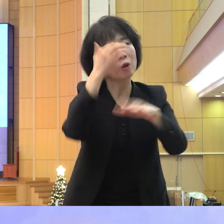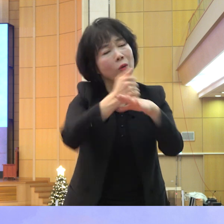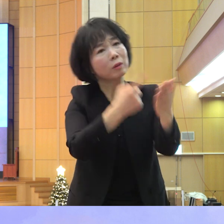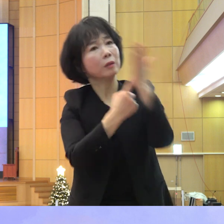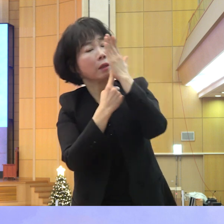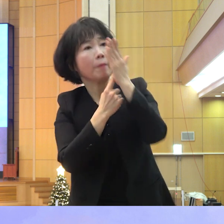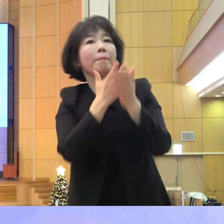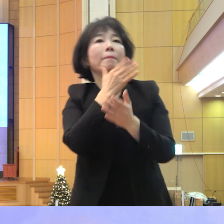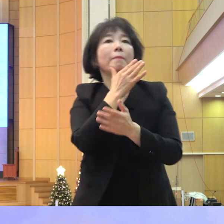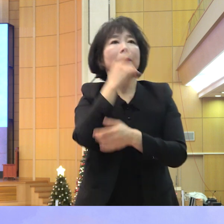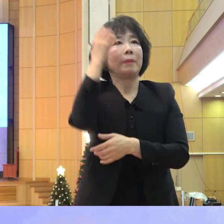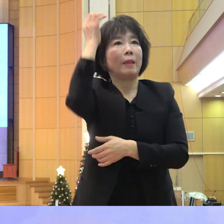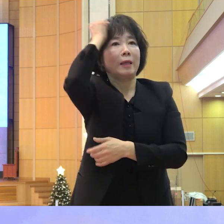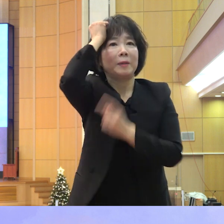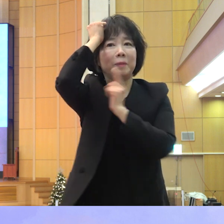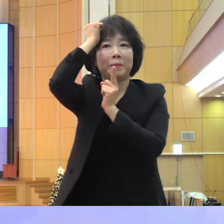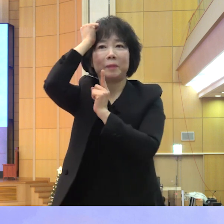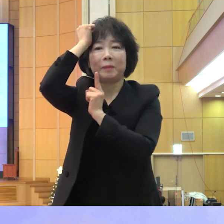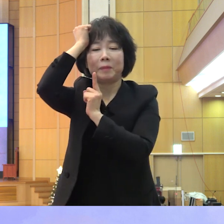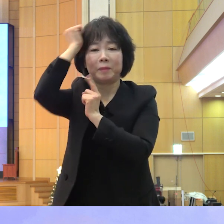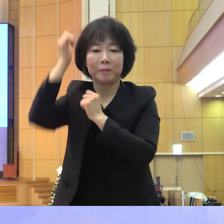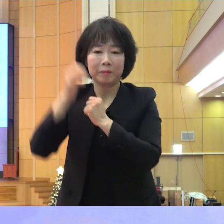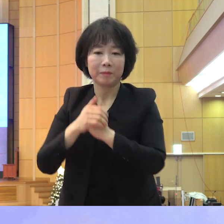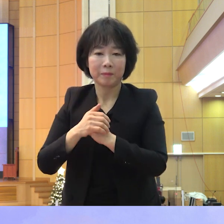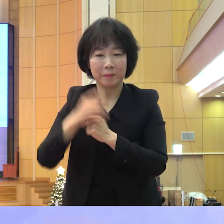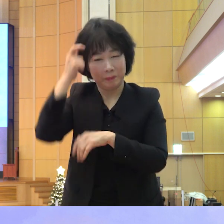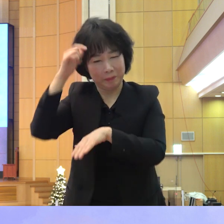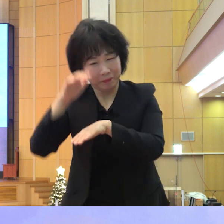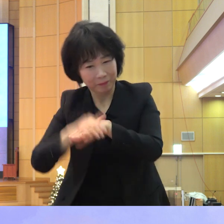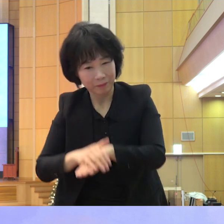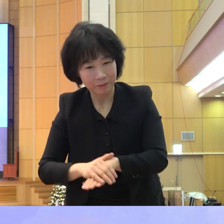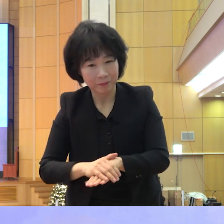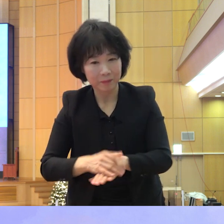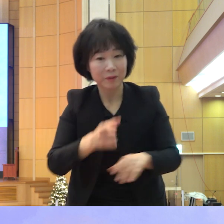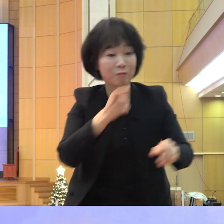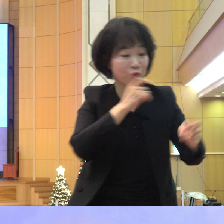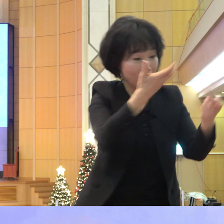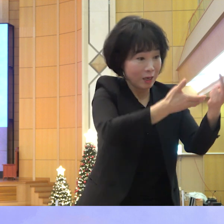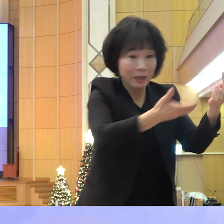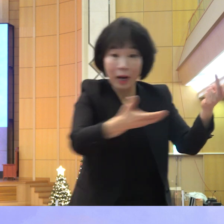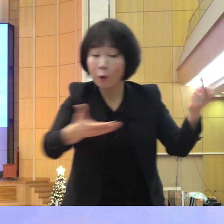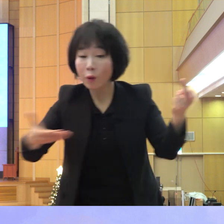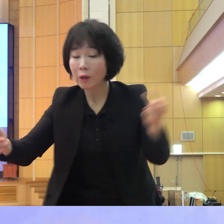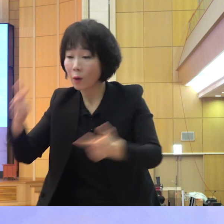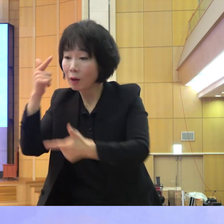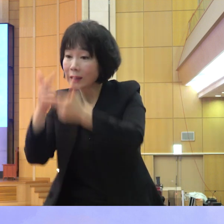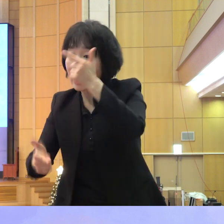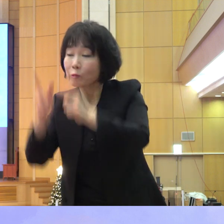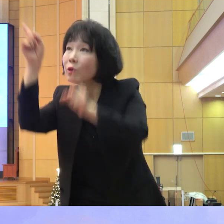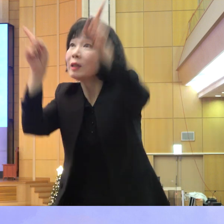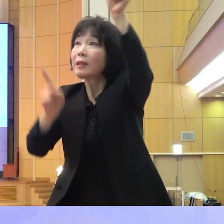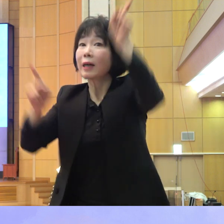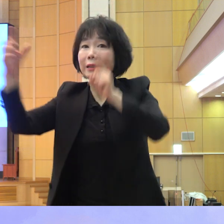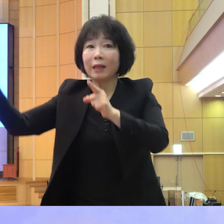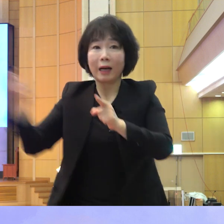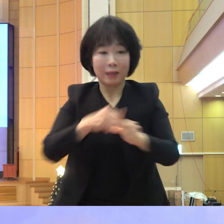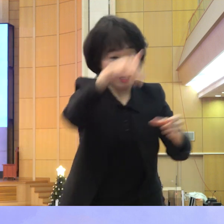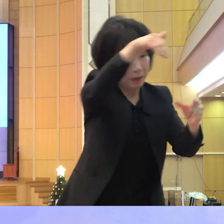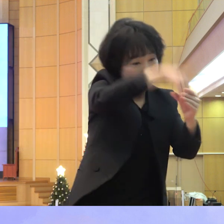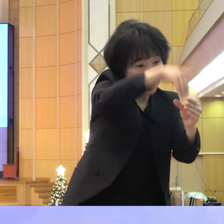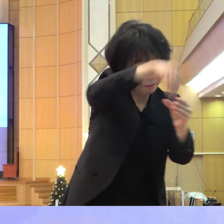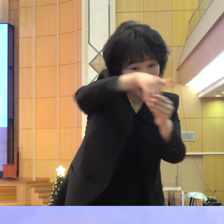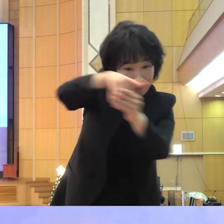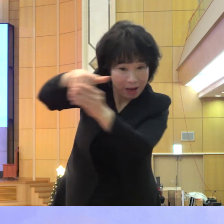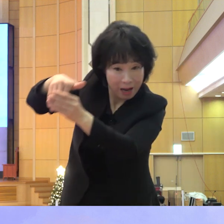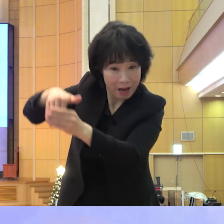아는 사람이기 때문에 그래서 야복강가에다가 탁 나무를 군데군데 껍질을 벗겨서